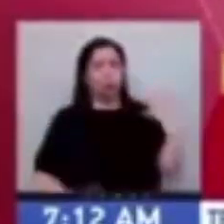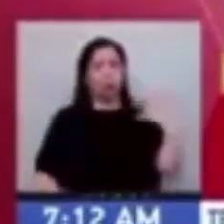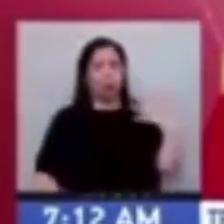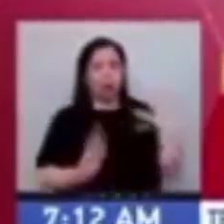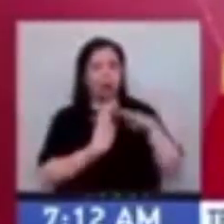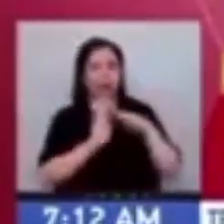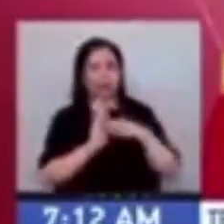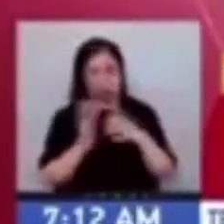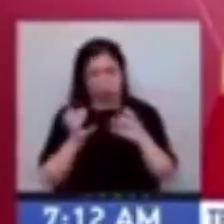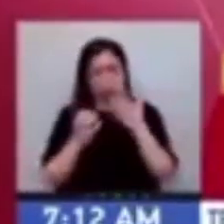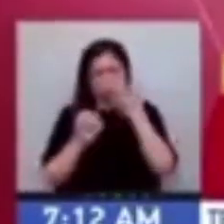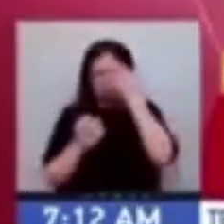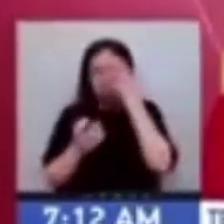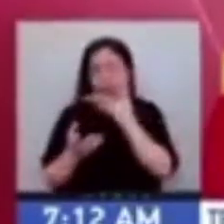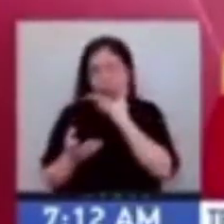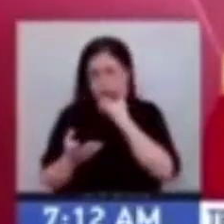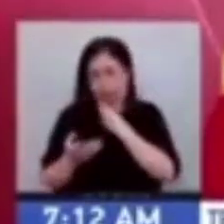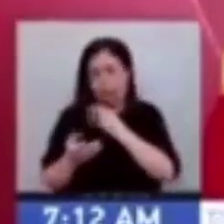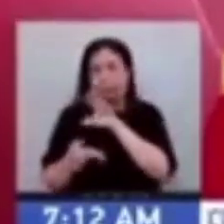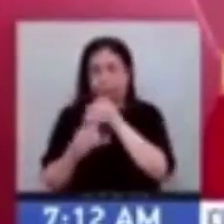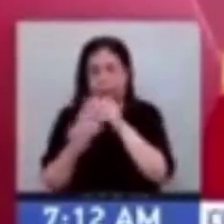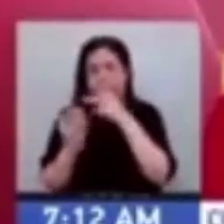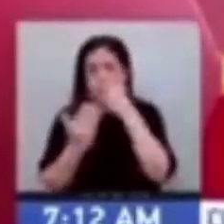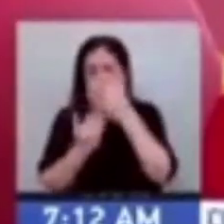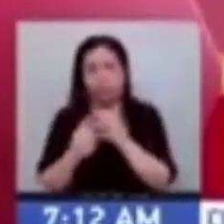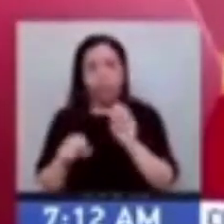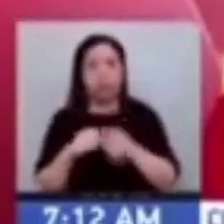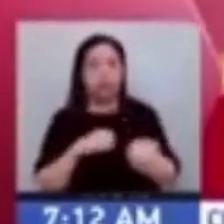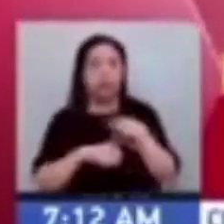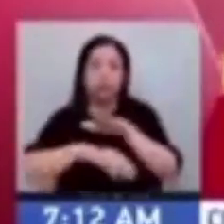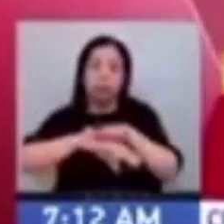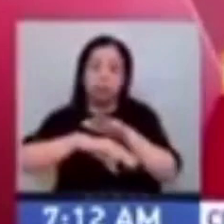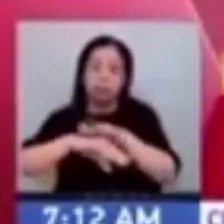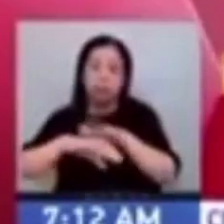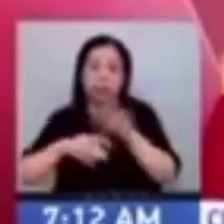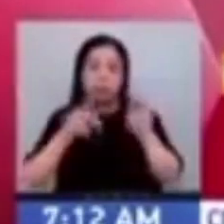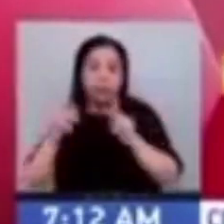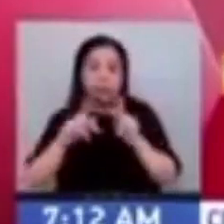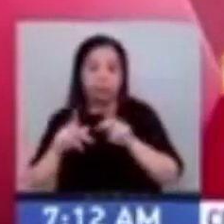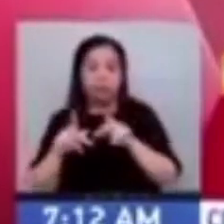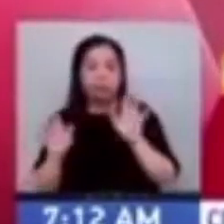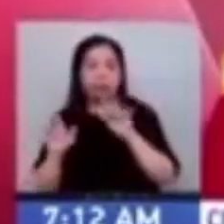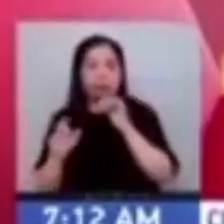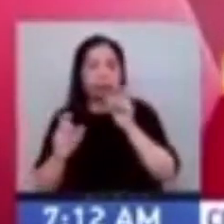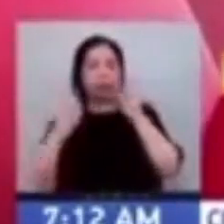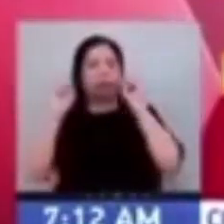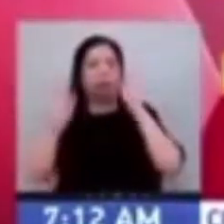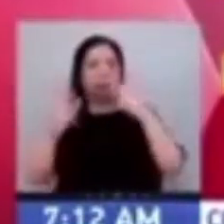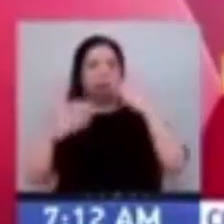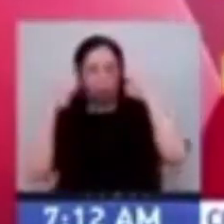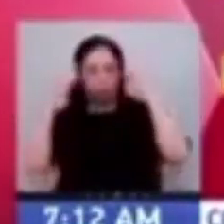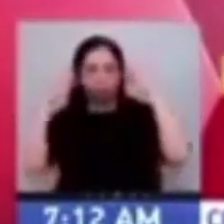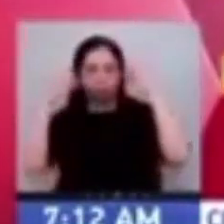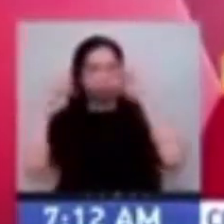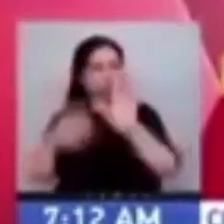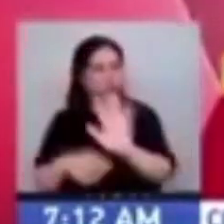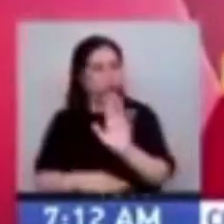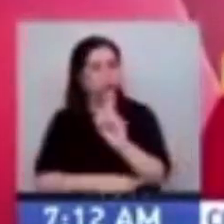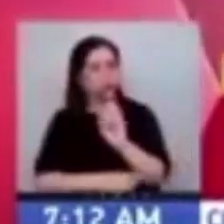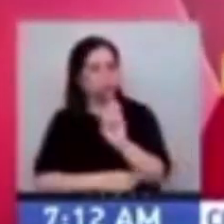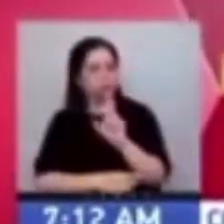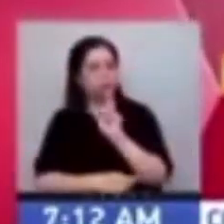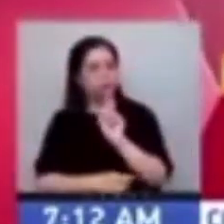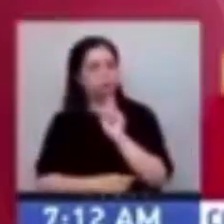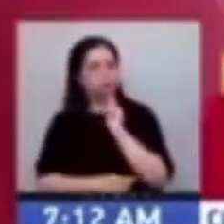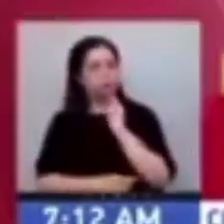namang mapasama sa programa. Mm-hmm. So paalala natin sa ating mga kababayan, wala pong binamadali at SWD. Ito nga pong